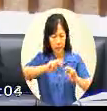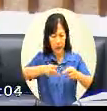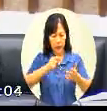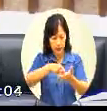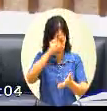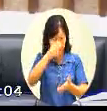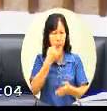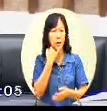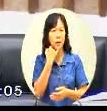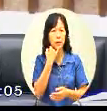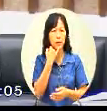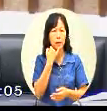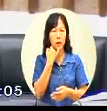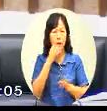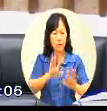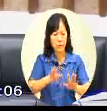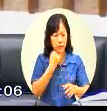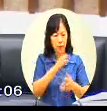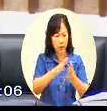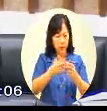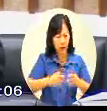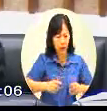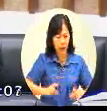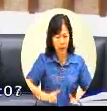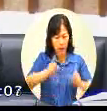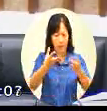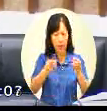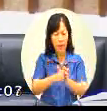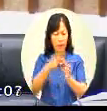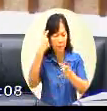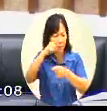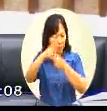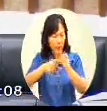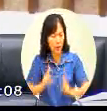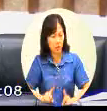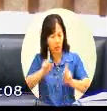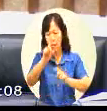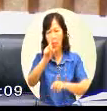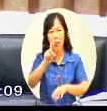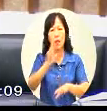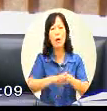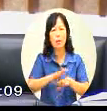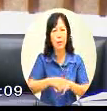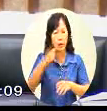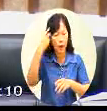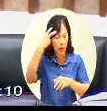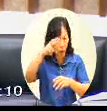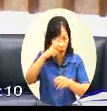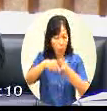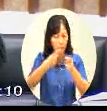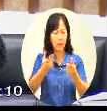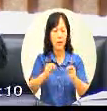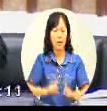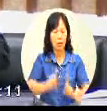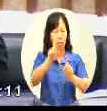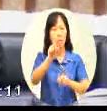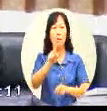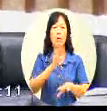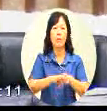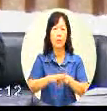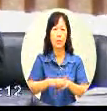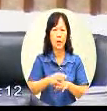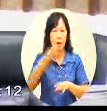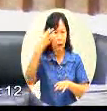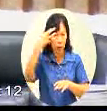你今年不合理调整，明年可不可以调？明年就不能调了， 后年也不能调了。大后